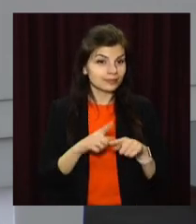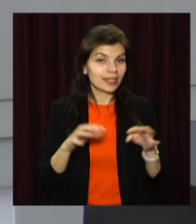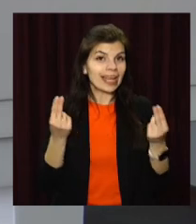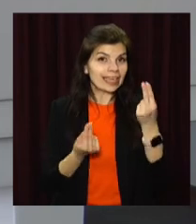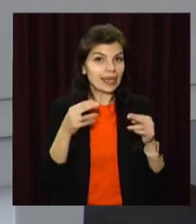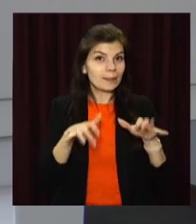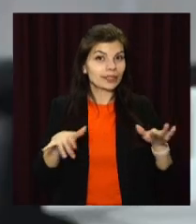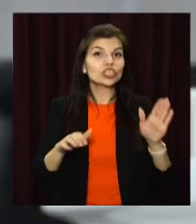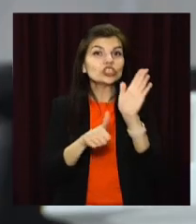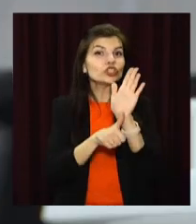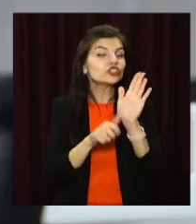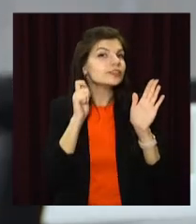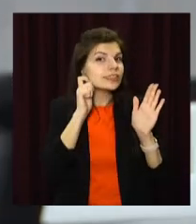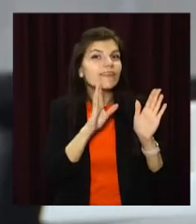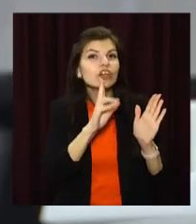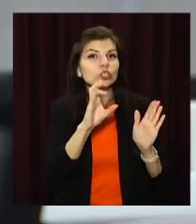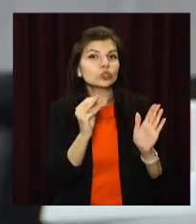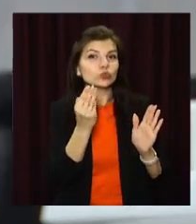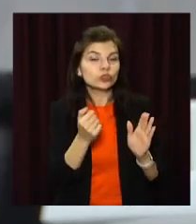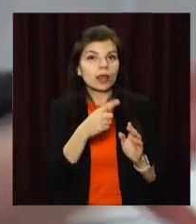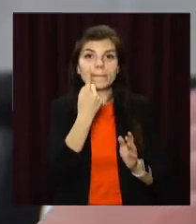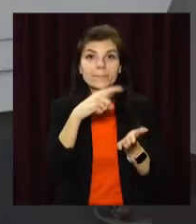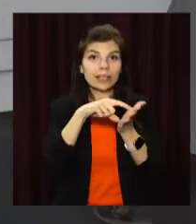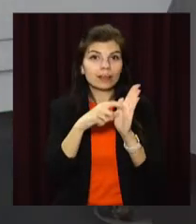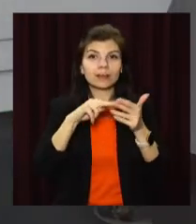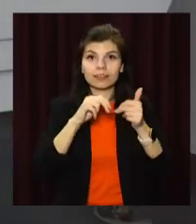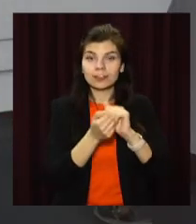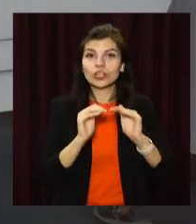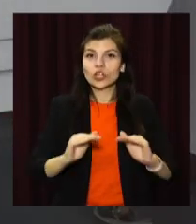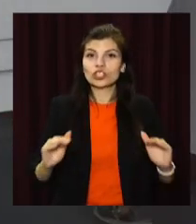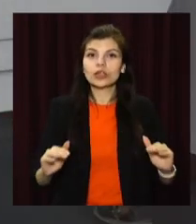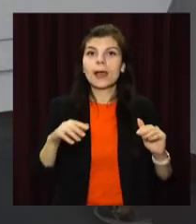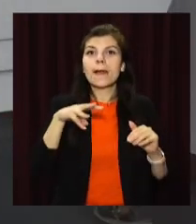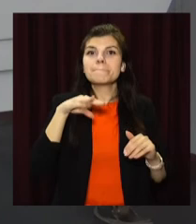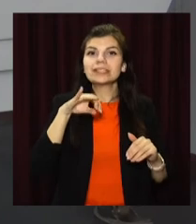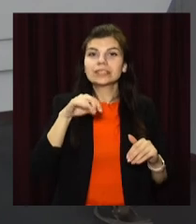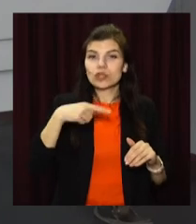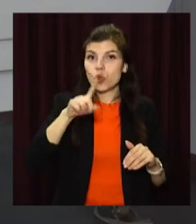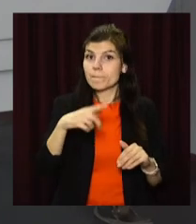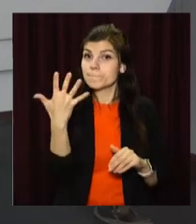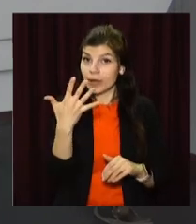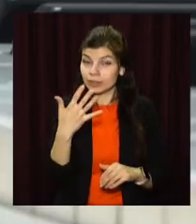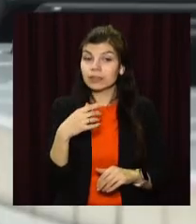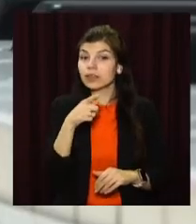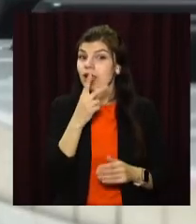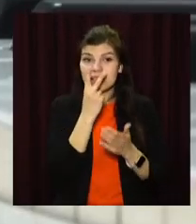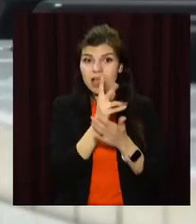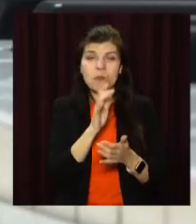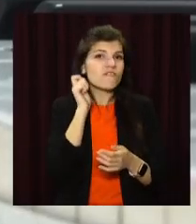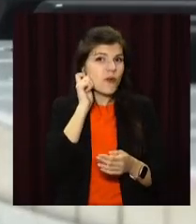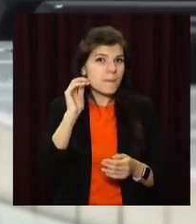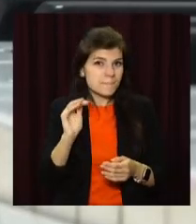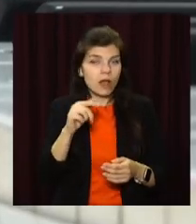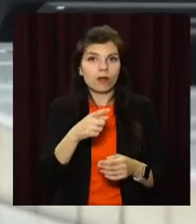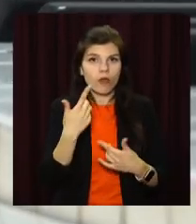Грає на фортепіано 6-річна Ксюша. Вона учениця 1-го класу Кам'янської дитячої мистецької школи номер 5. Незважаючи на свій вік,